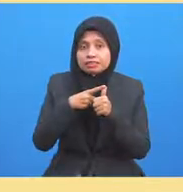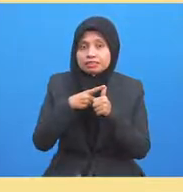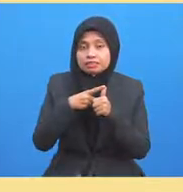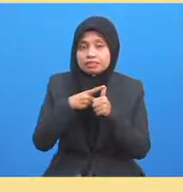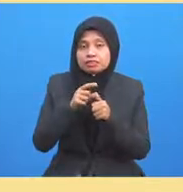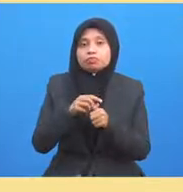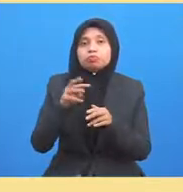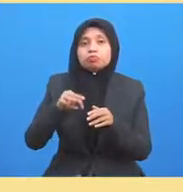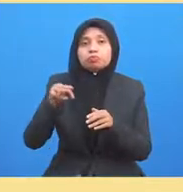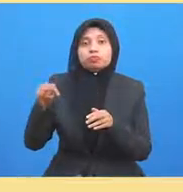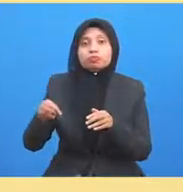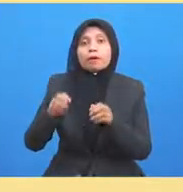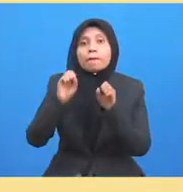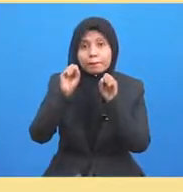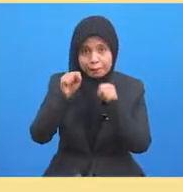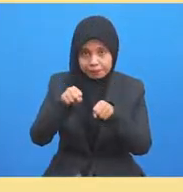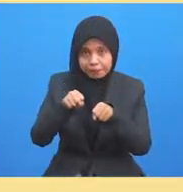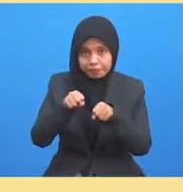ini, murid-murid boleh